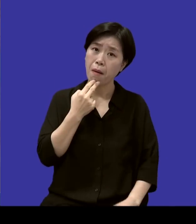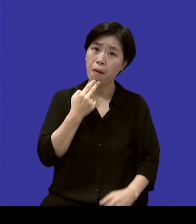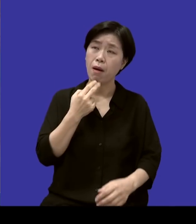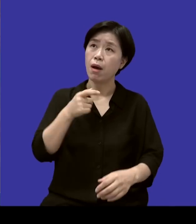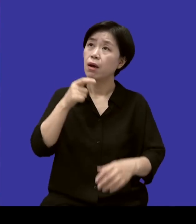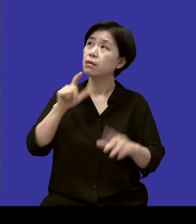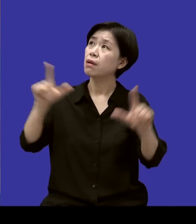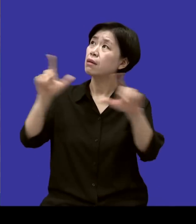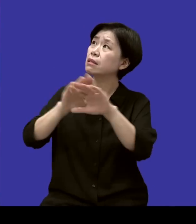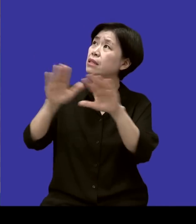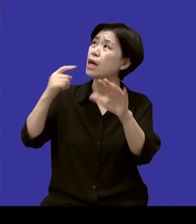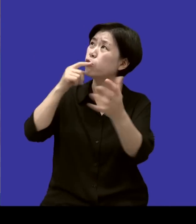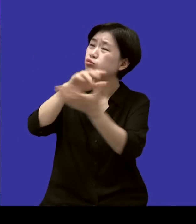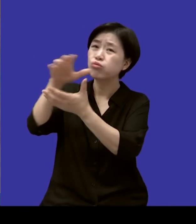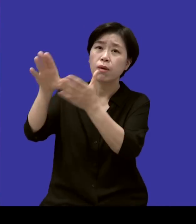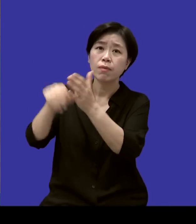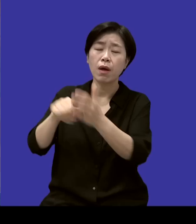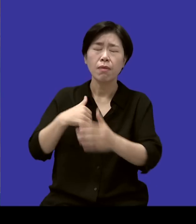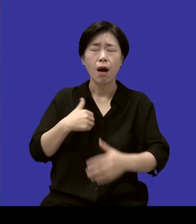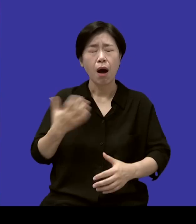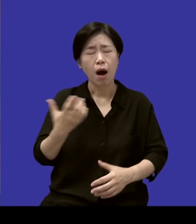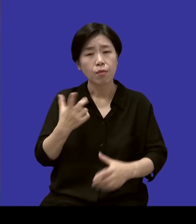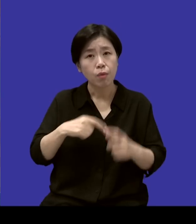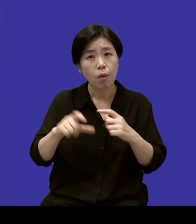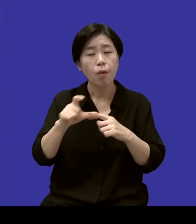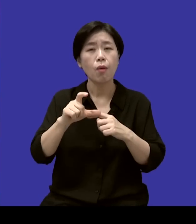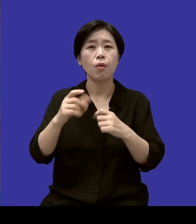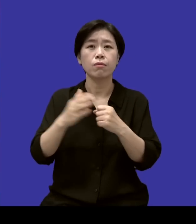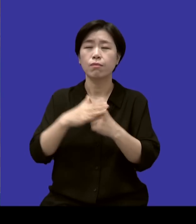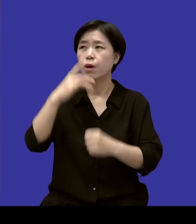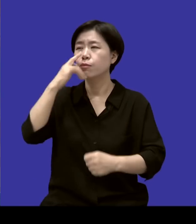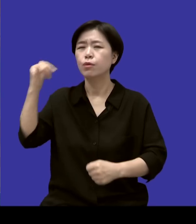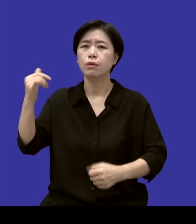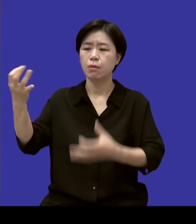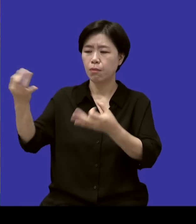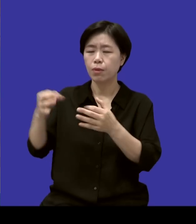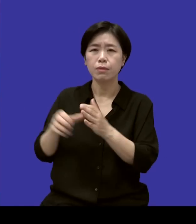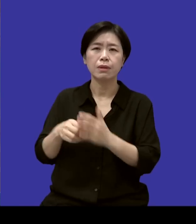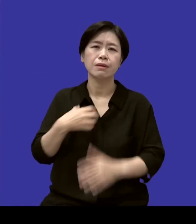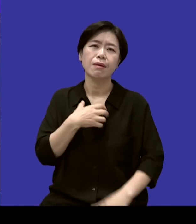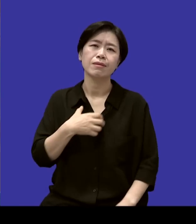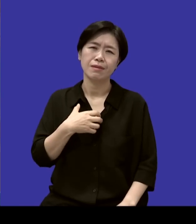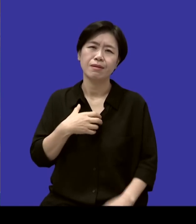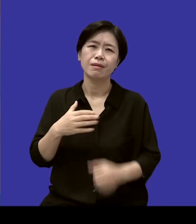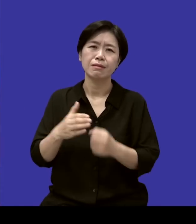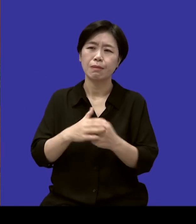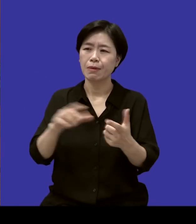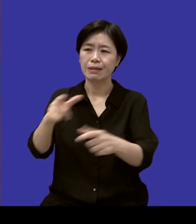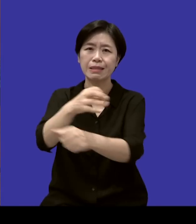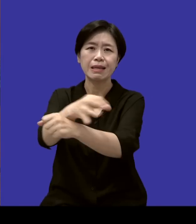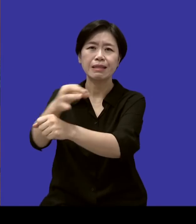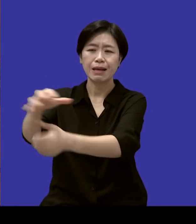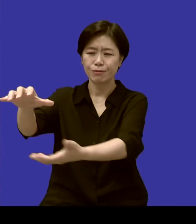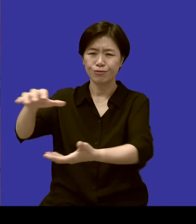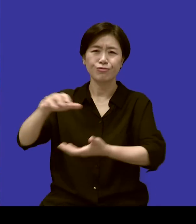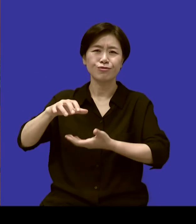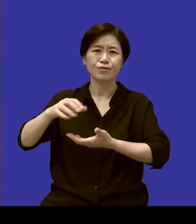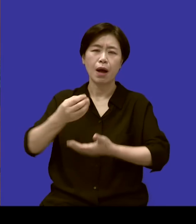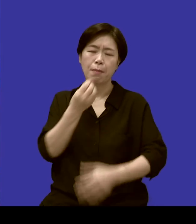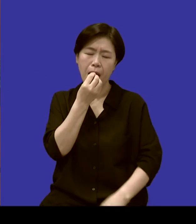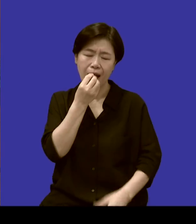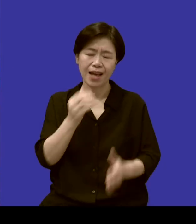못 일어나고 하니까 부모님이 걱정이 되셔서 이제 그런 걸로 몸에 좋은 거를 많이 먹여주셨어요. 농담은 어디서